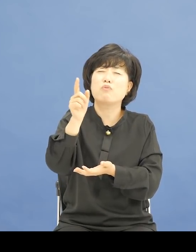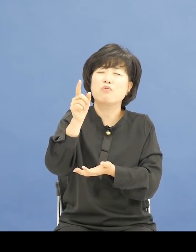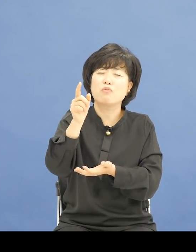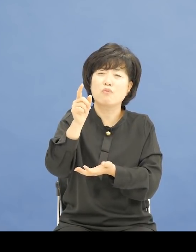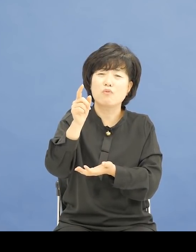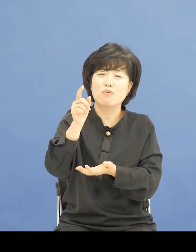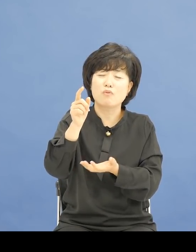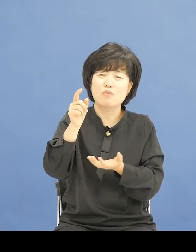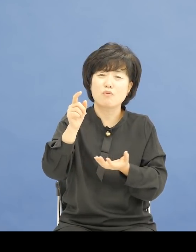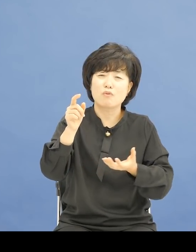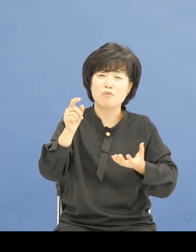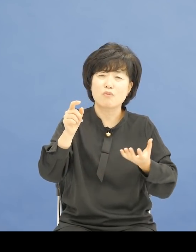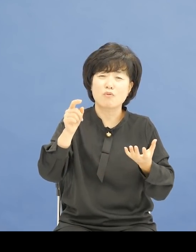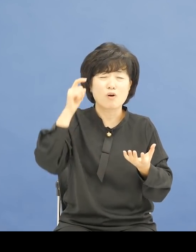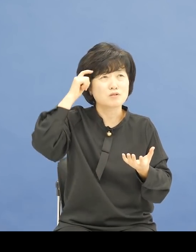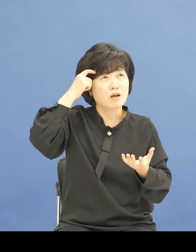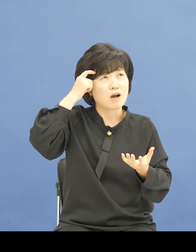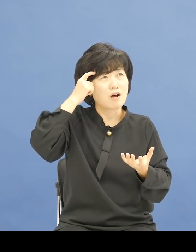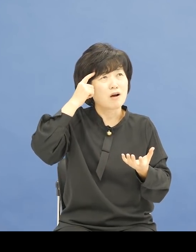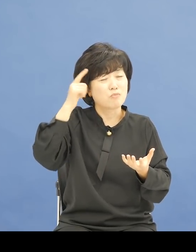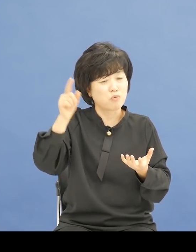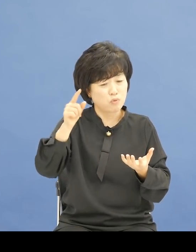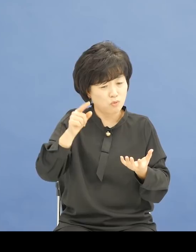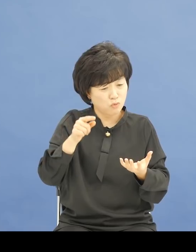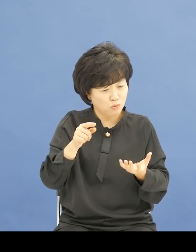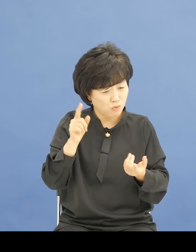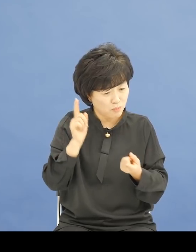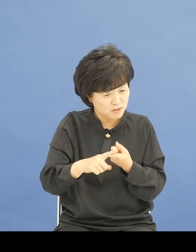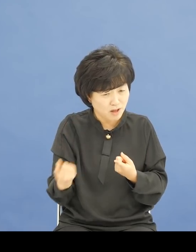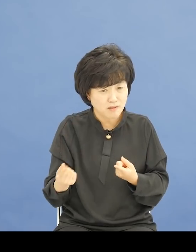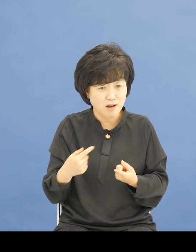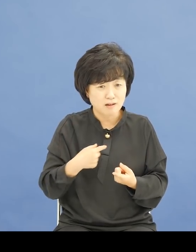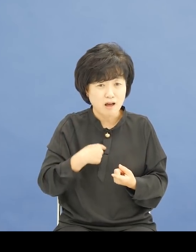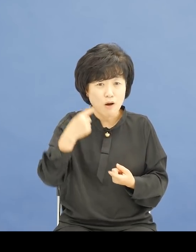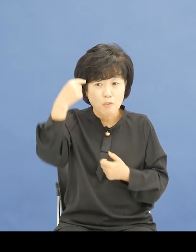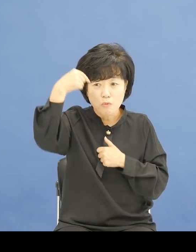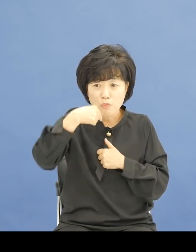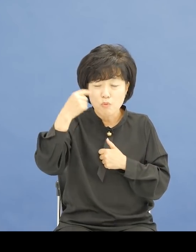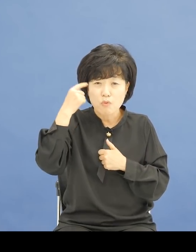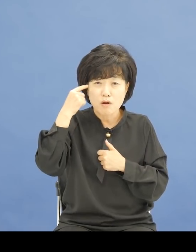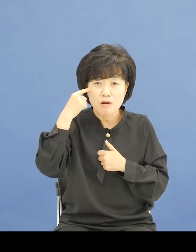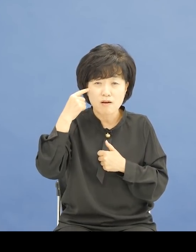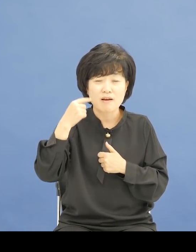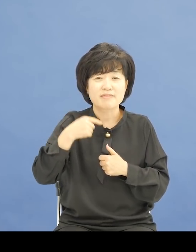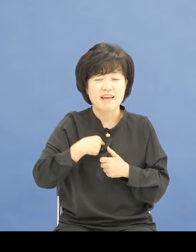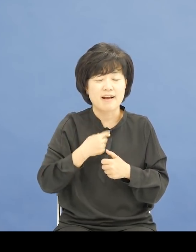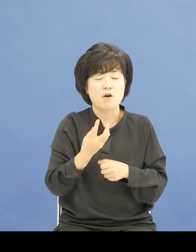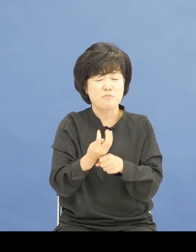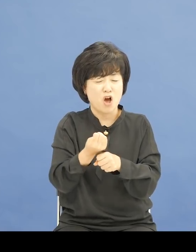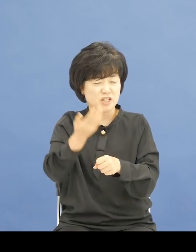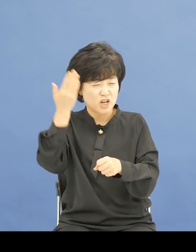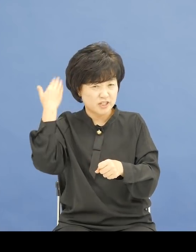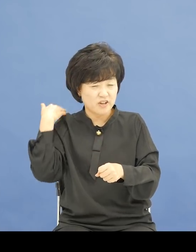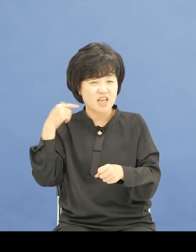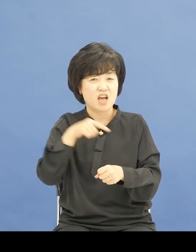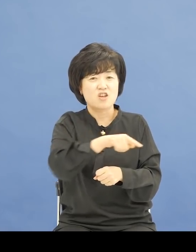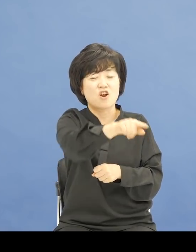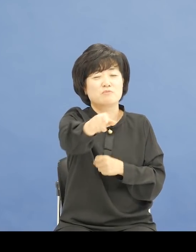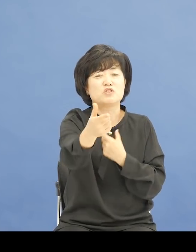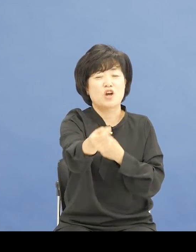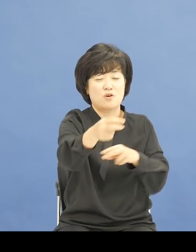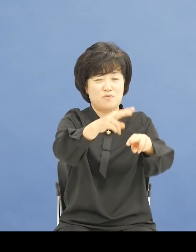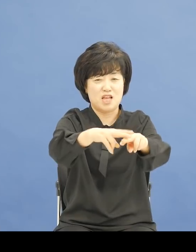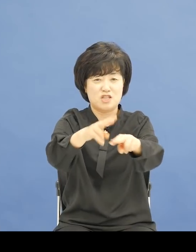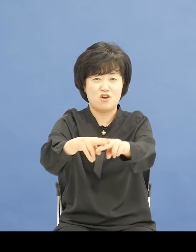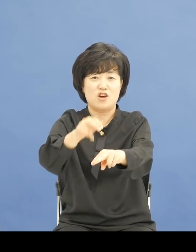네. 이제 생각은 사고는 이게 회전되고 있으니까 네. 이게 뭐지 이거 하면서 얘기를 하는 말이 여러분 제가 몇 년 전에 이곳에